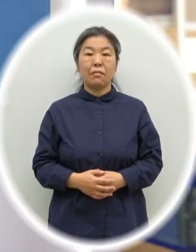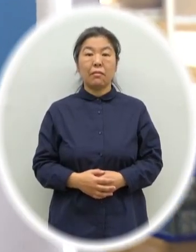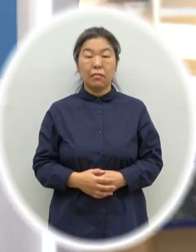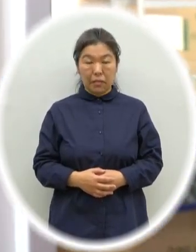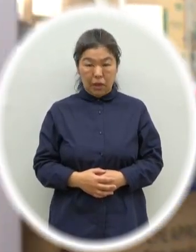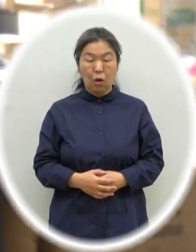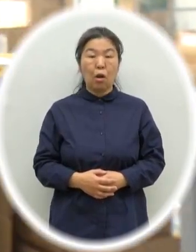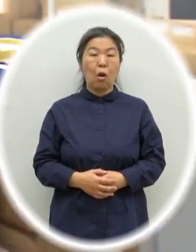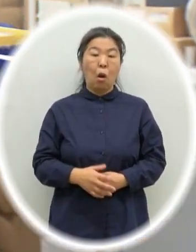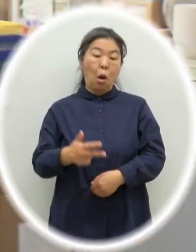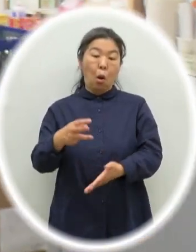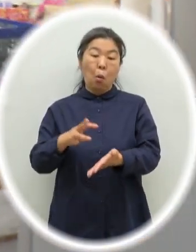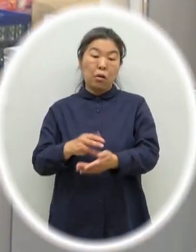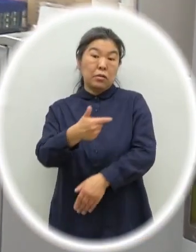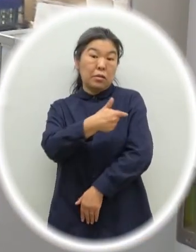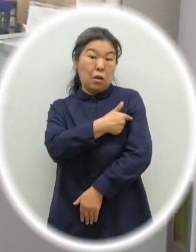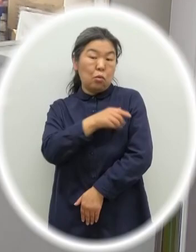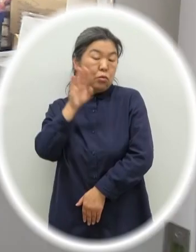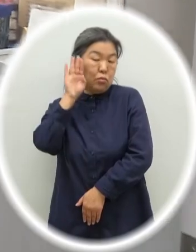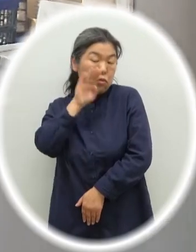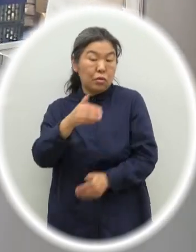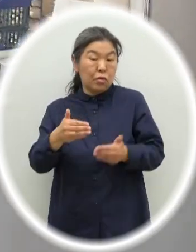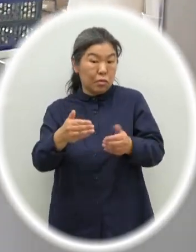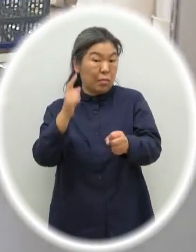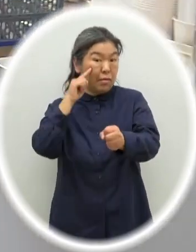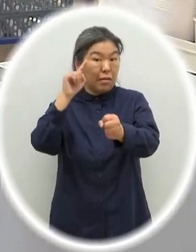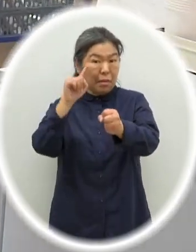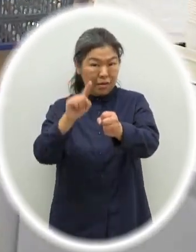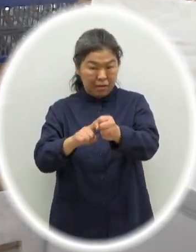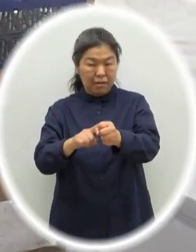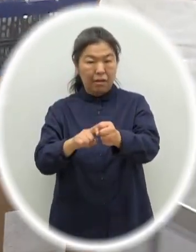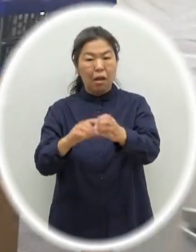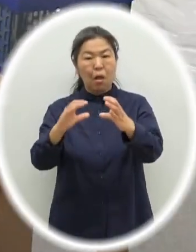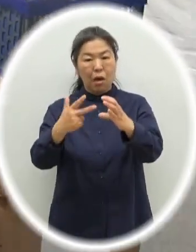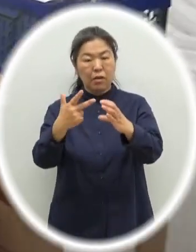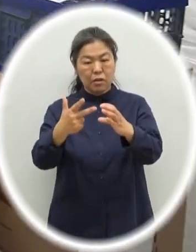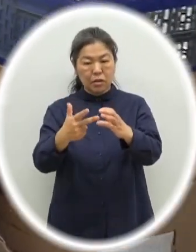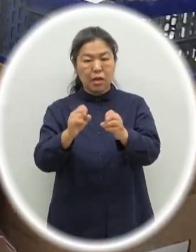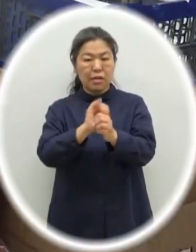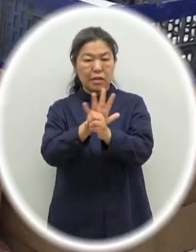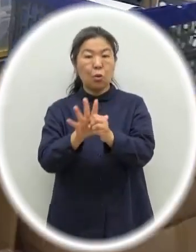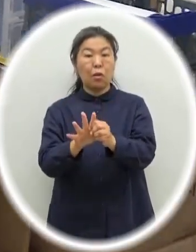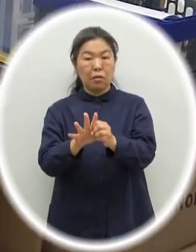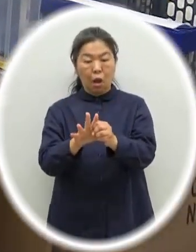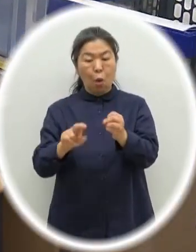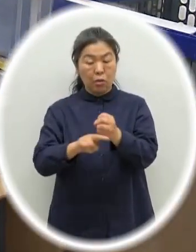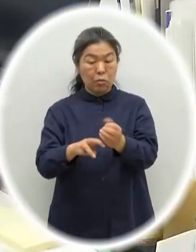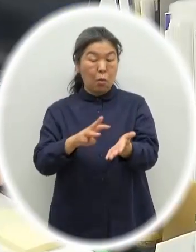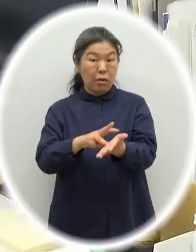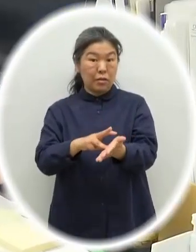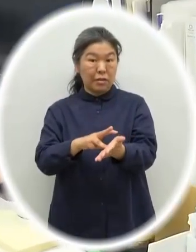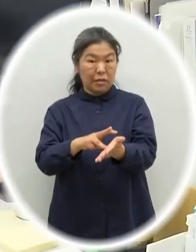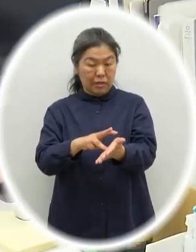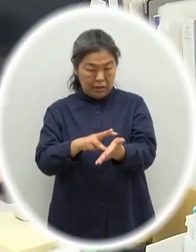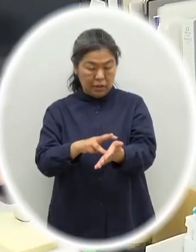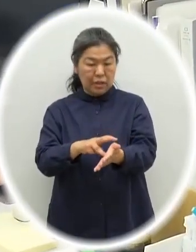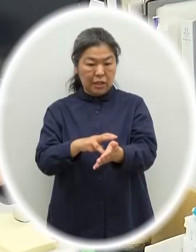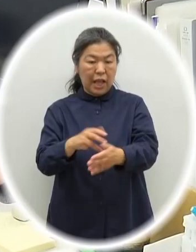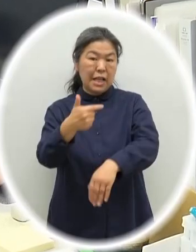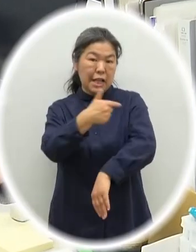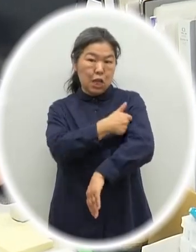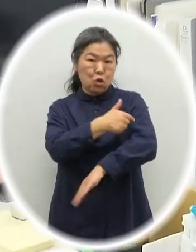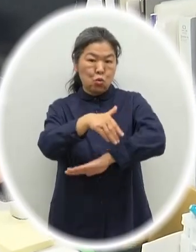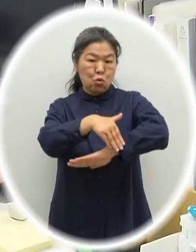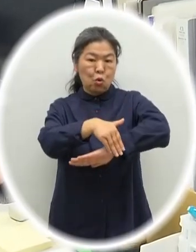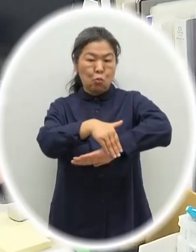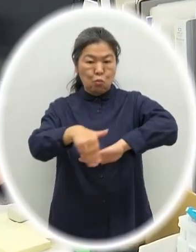いわき市ではワクチンの接種をスムーズに進めるため、いわき市新型コロナウイルスワクチン接種プロジェクトチームを設け